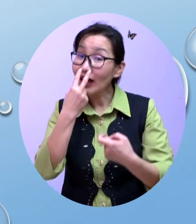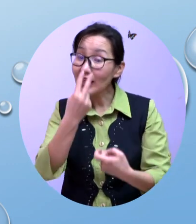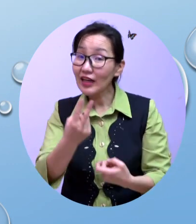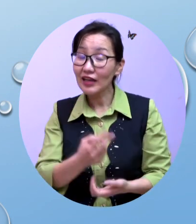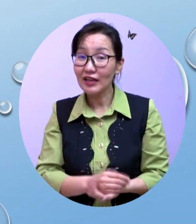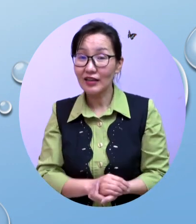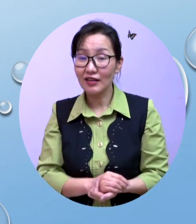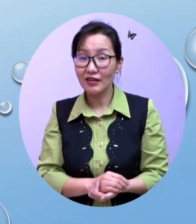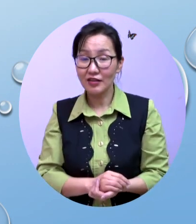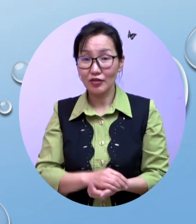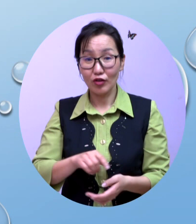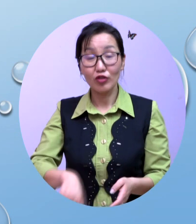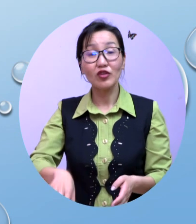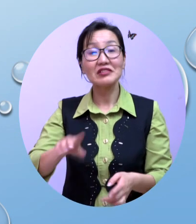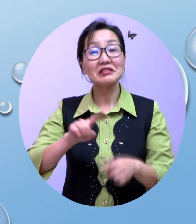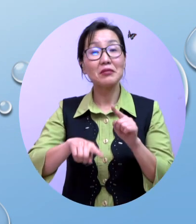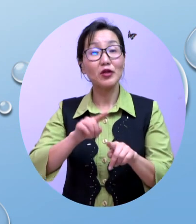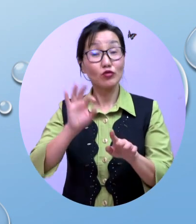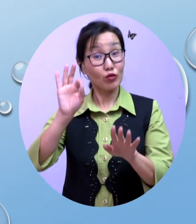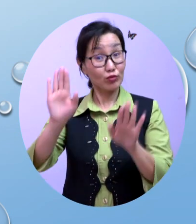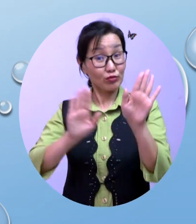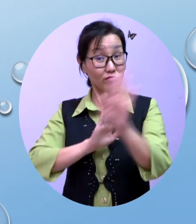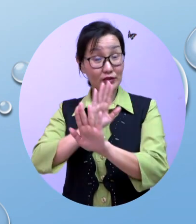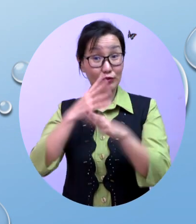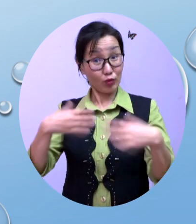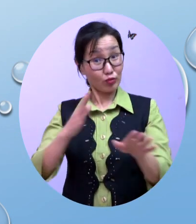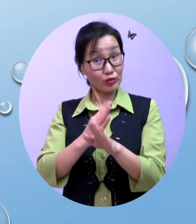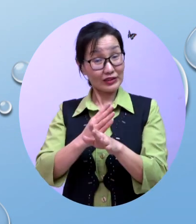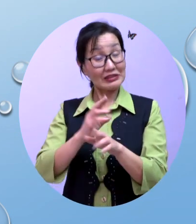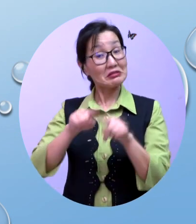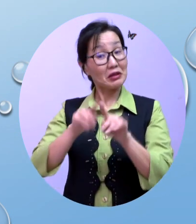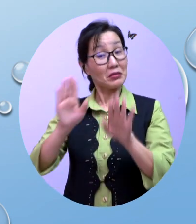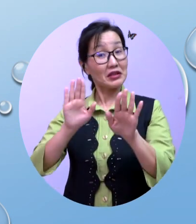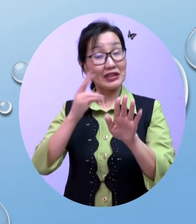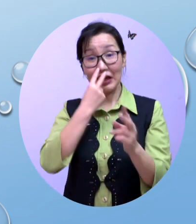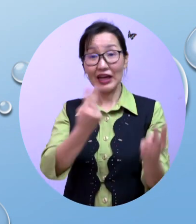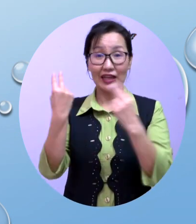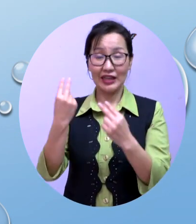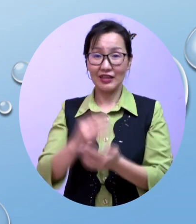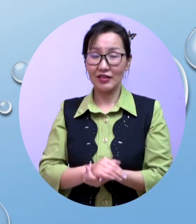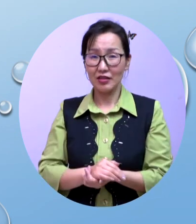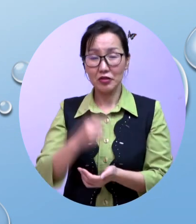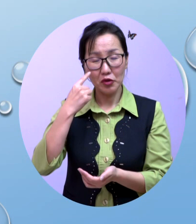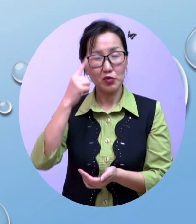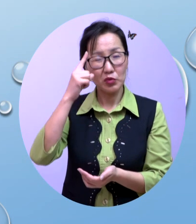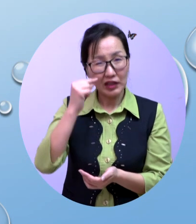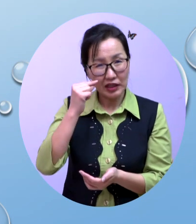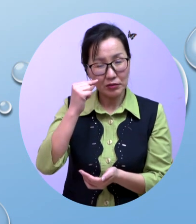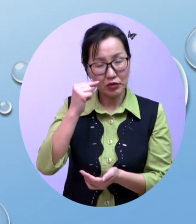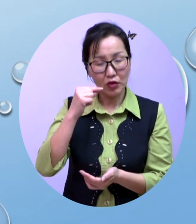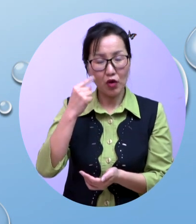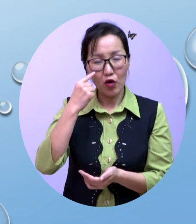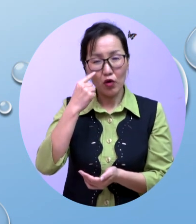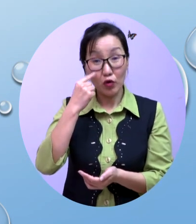За, их маань ямар дарааллалтай болсон байх нь вэ? Багш нь дахин сонсхий. Нэг нүд нь аниатай байдаг ч өвөө өрөөс